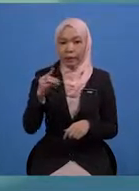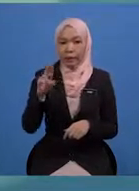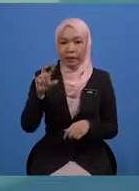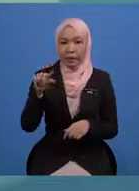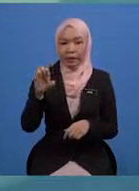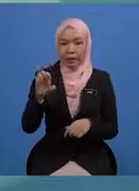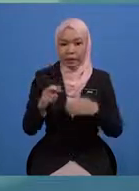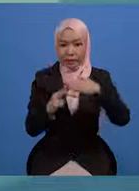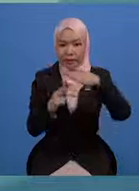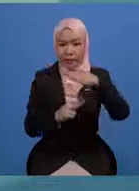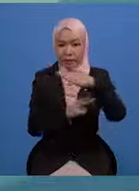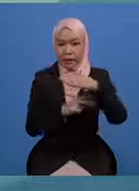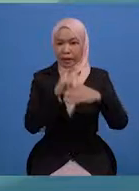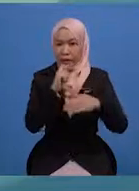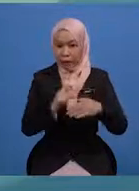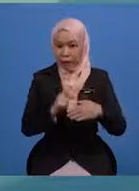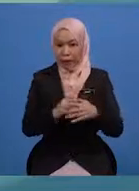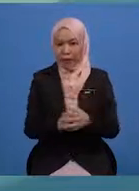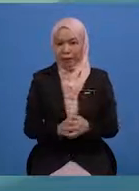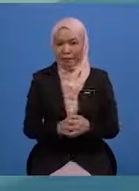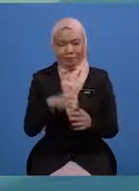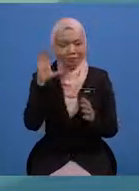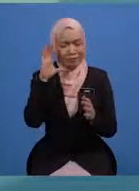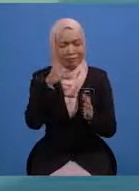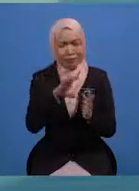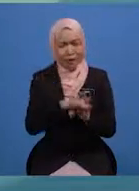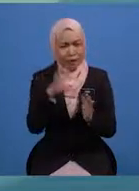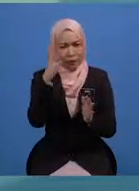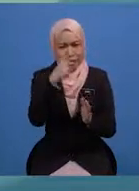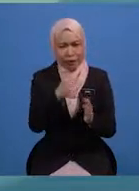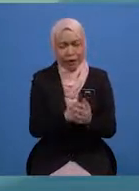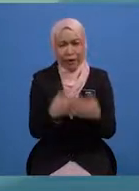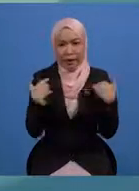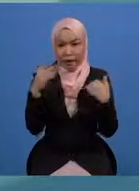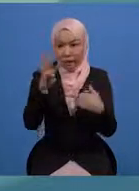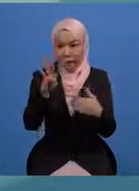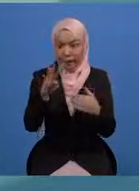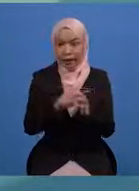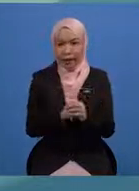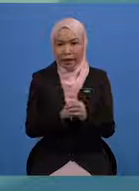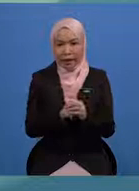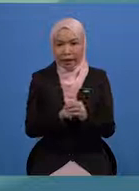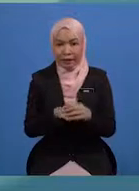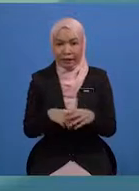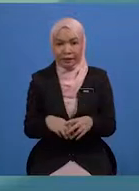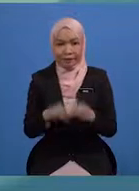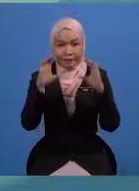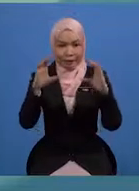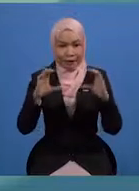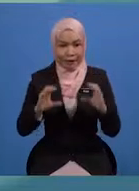Dalam menghasilkan catan cat air ini, terdapat 4 teknik asas cat air,